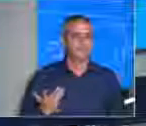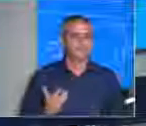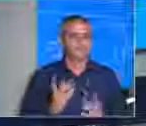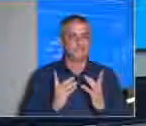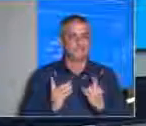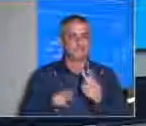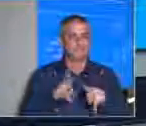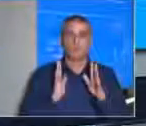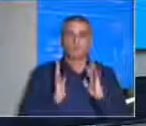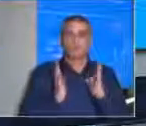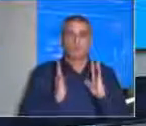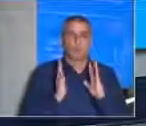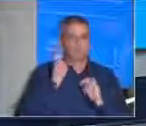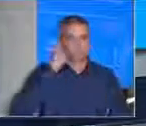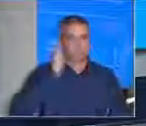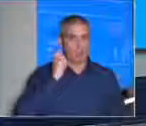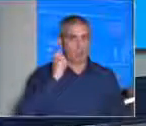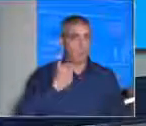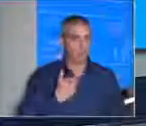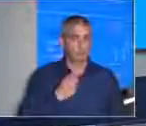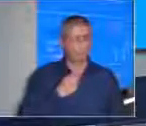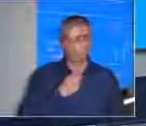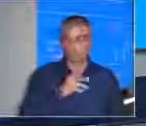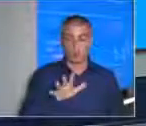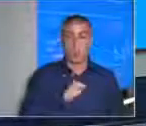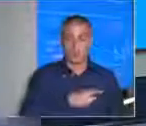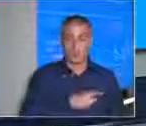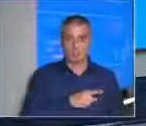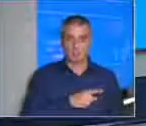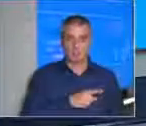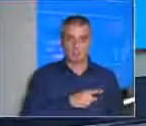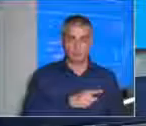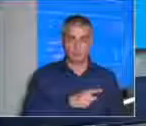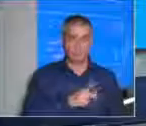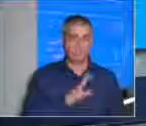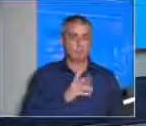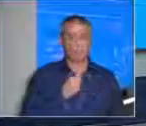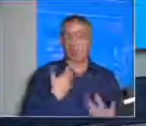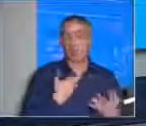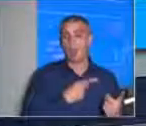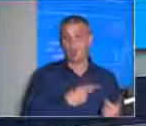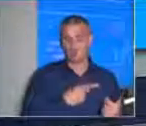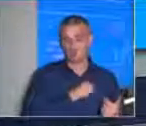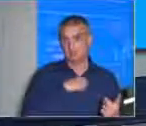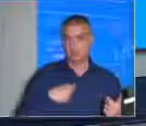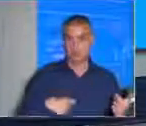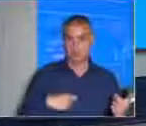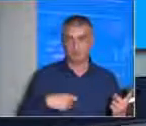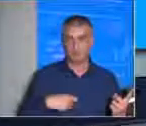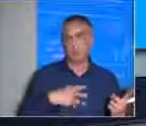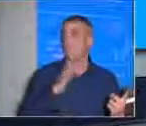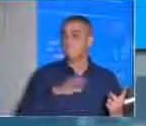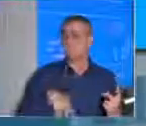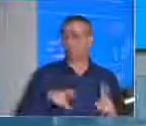דרך טיפול מאוד מתוחכמת, שבעצם הוא לוקח את הדברים שהם חלשים בהם, הסינים,